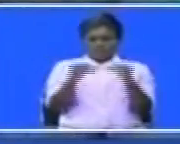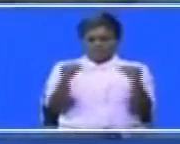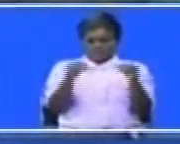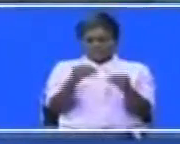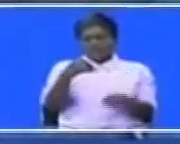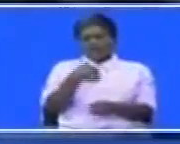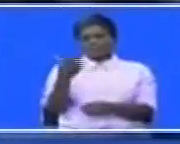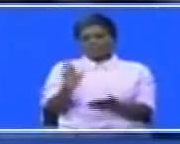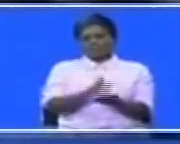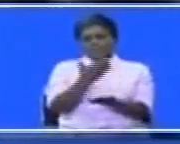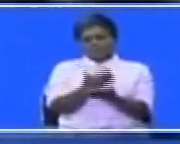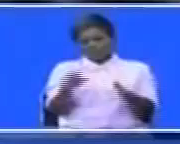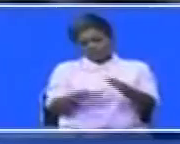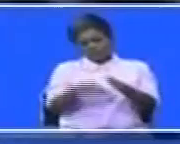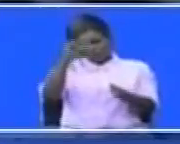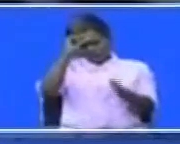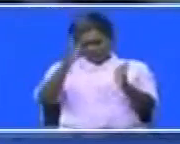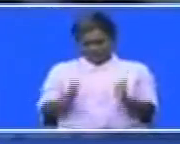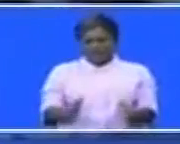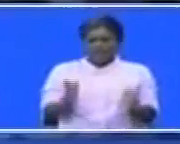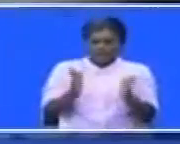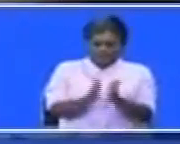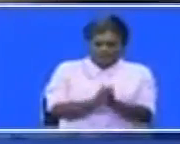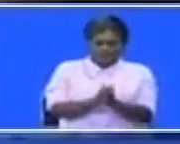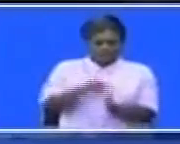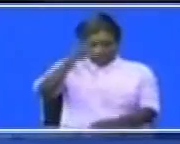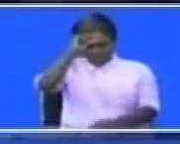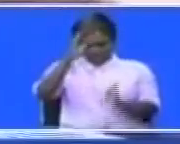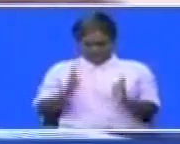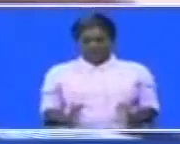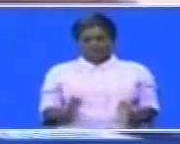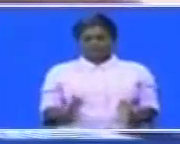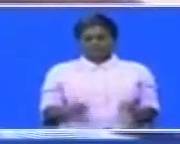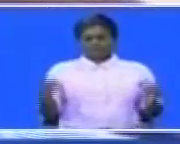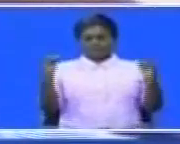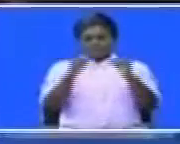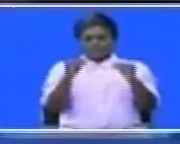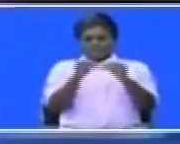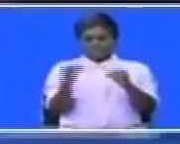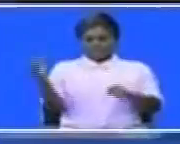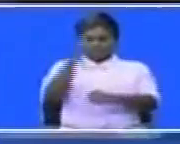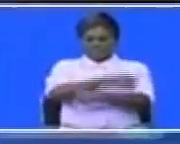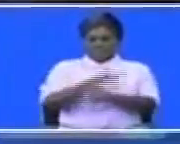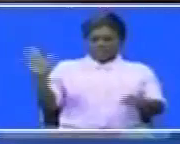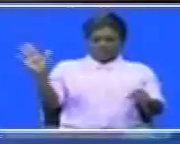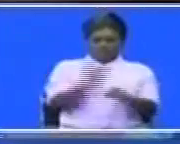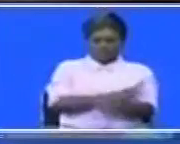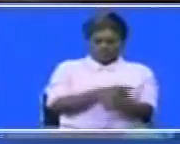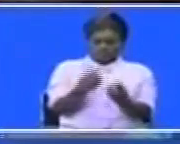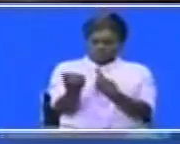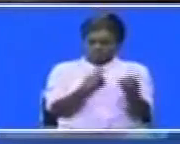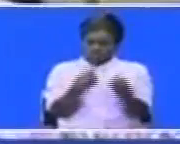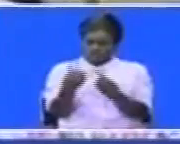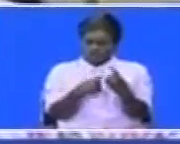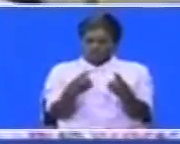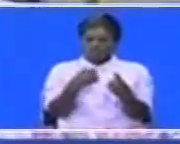2 kati ya naibu gavana wa Kisii Josh Mangi na gavana wa county James Ongwae. Mkutano wa siku nzima uliongozwa na seneta wa Kisii Chris Obure